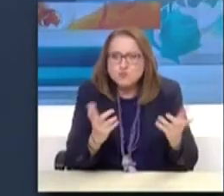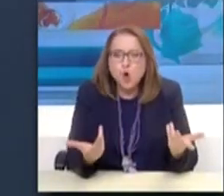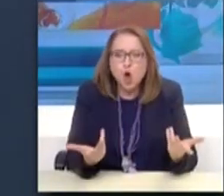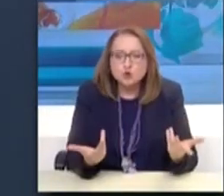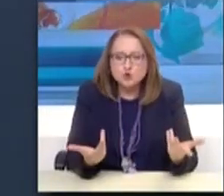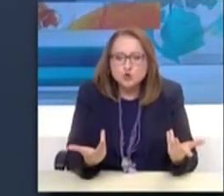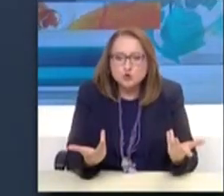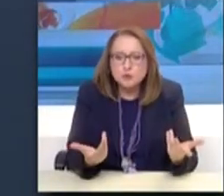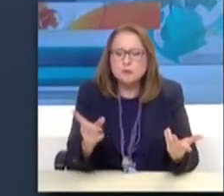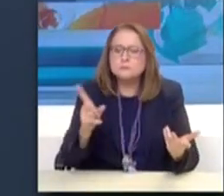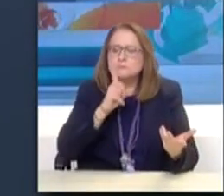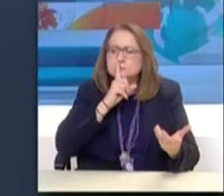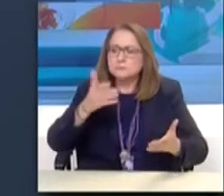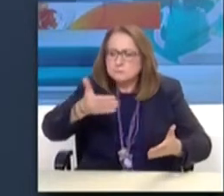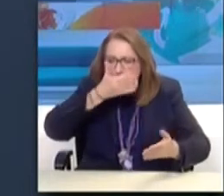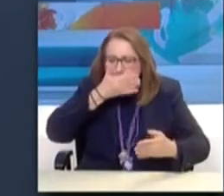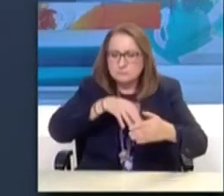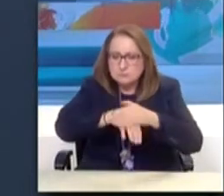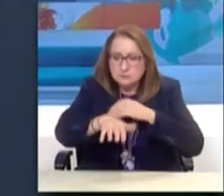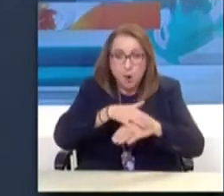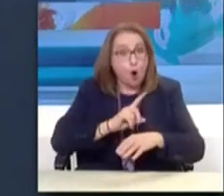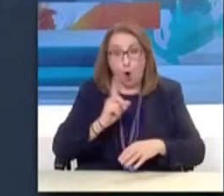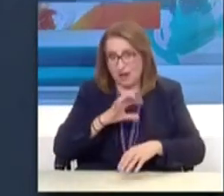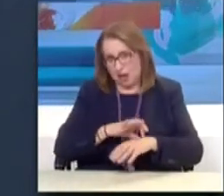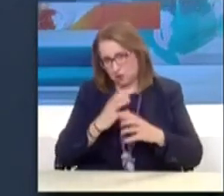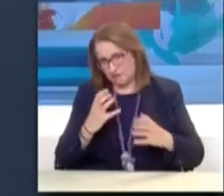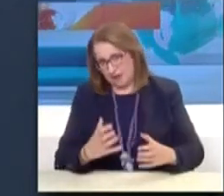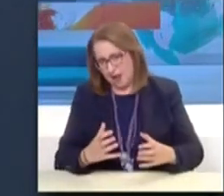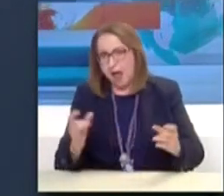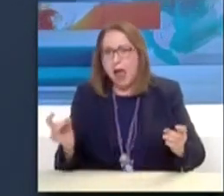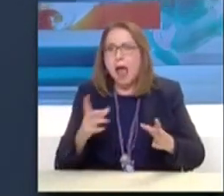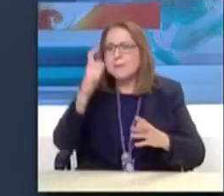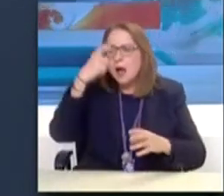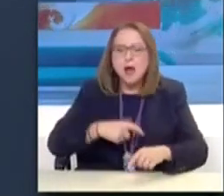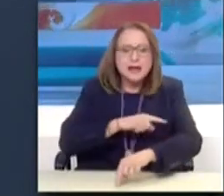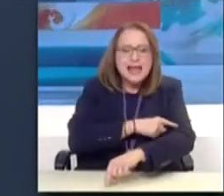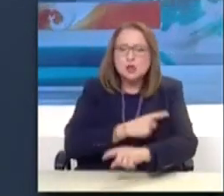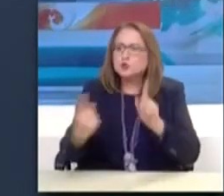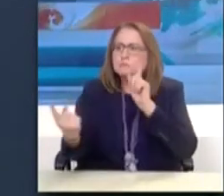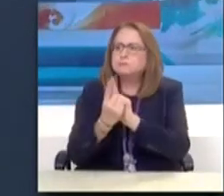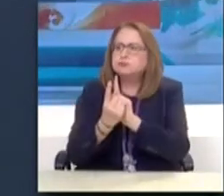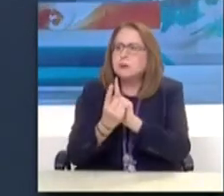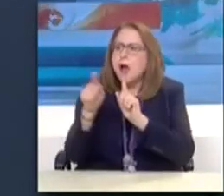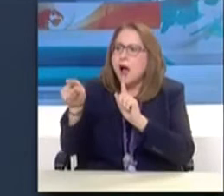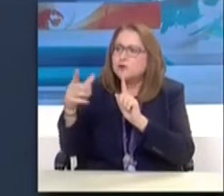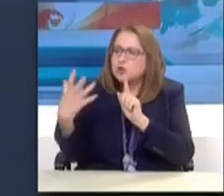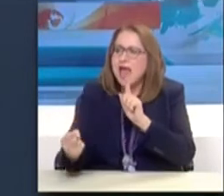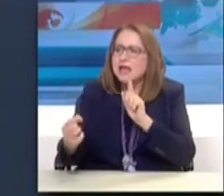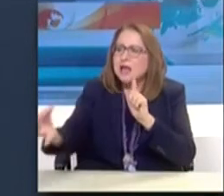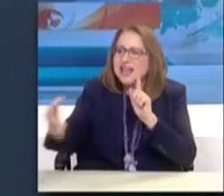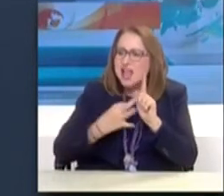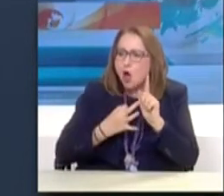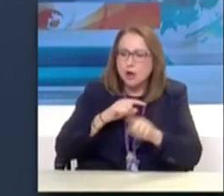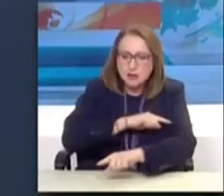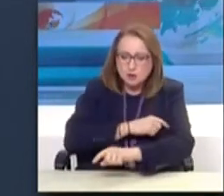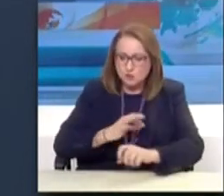κάνει. Πρέπει να συνεχιστεί και να μην διακοπεί η λειτουργία αυτών των ζωτικών μονάδων του νοσοκομείου, ιδιαίτερα όταν δεν